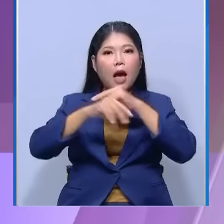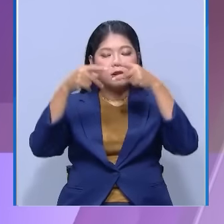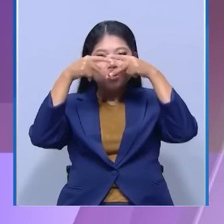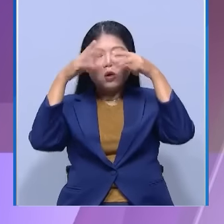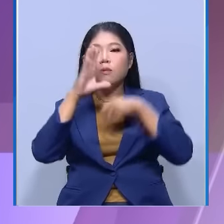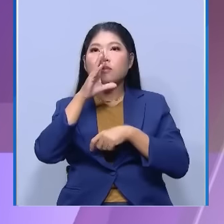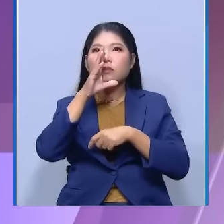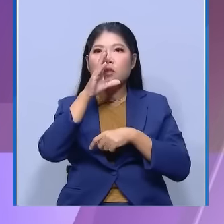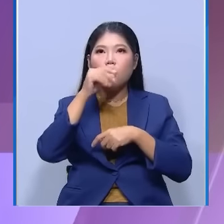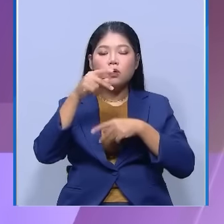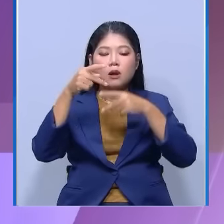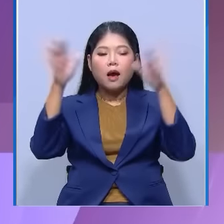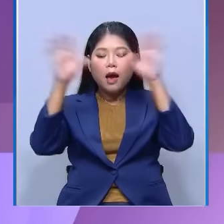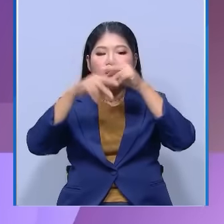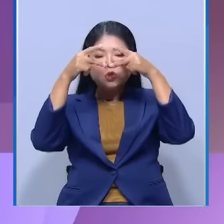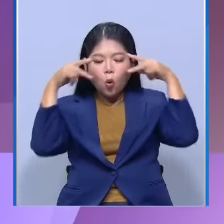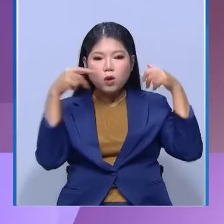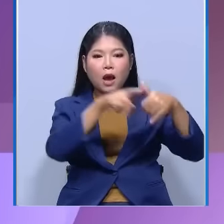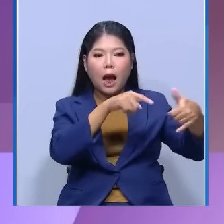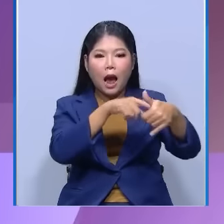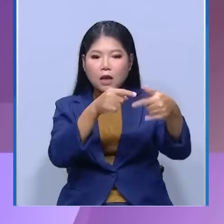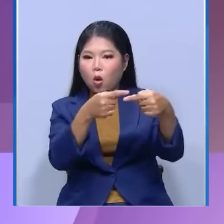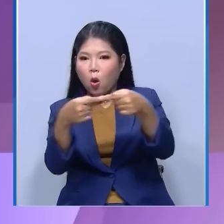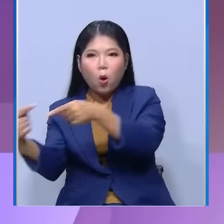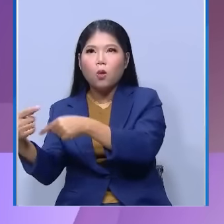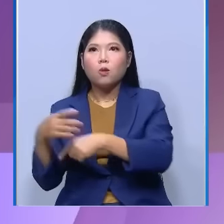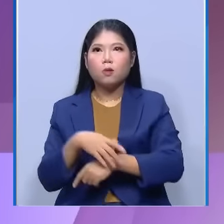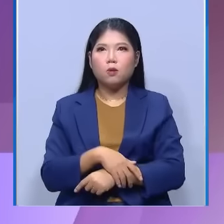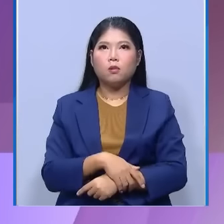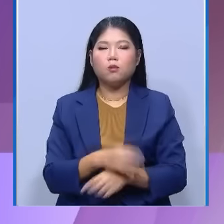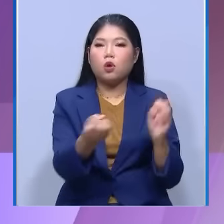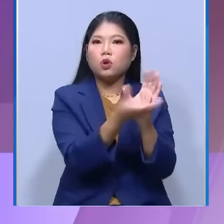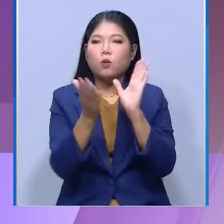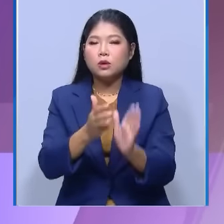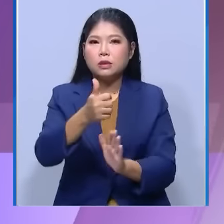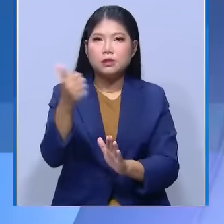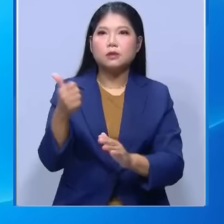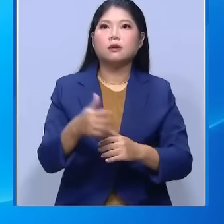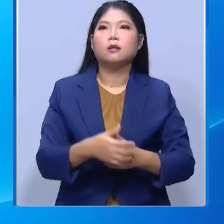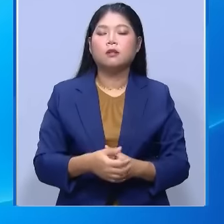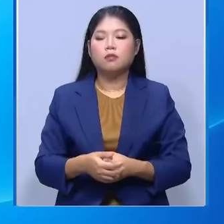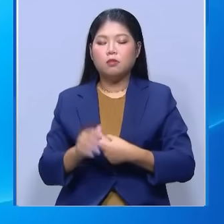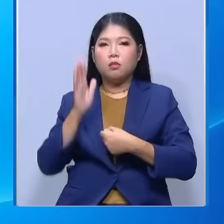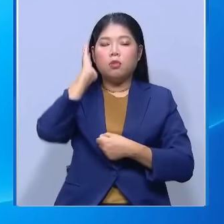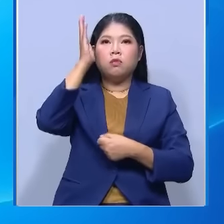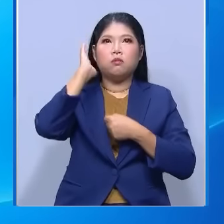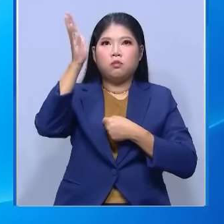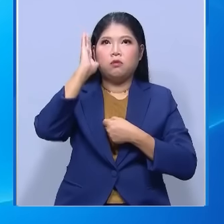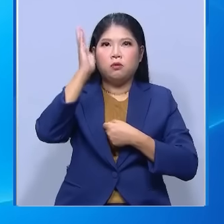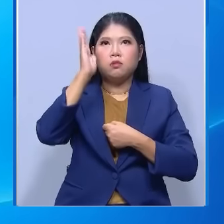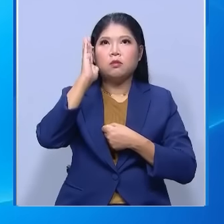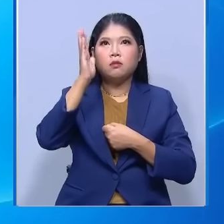แรง เหมือนกันนะ แรงเหมือนกันนะคะกับคำพูดนี้เนาะทีนี้พิธีกรหนุ่มที่โดนพาดพิงพี่หนุ่มกันชั